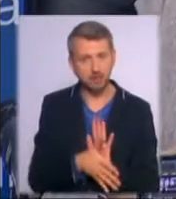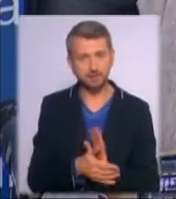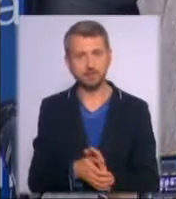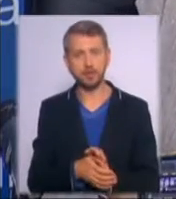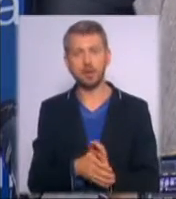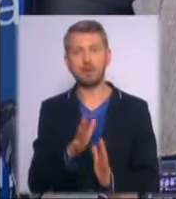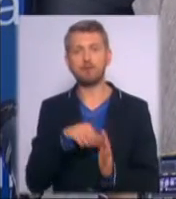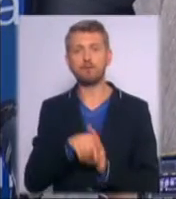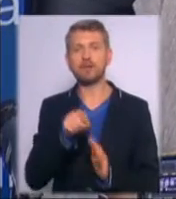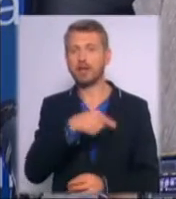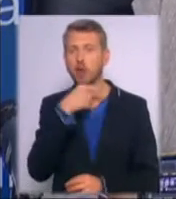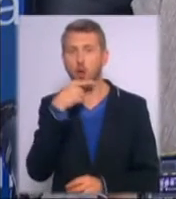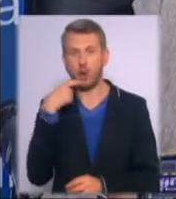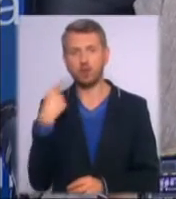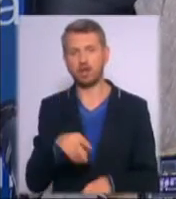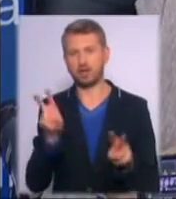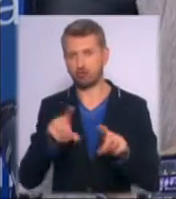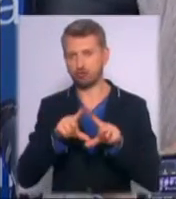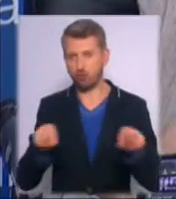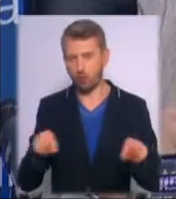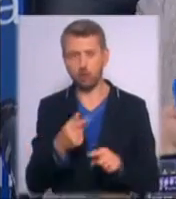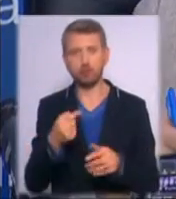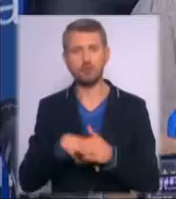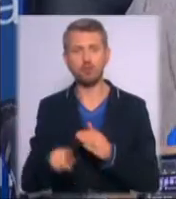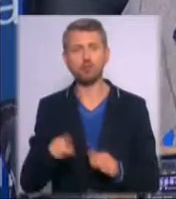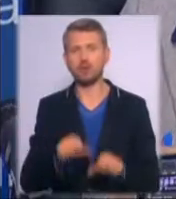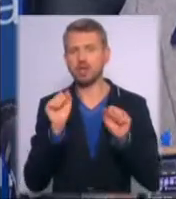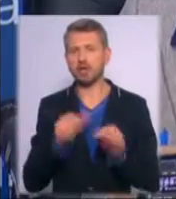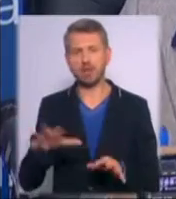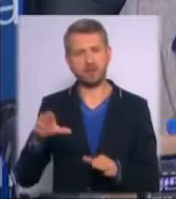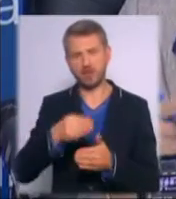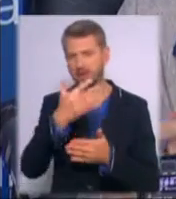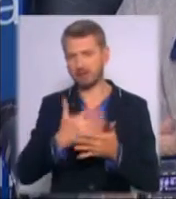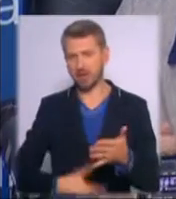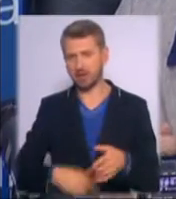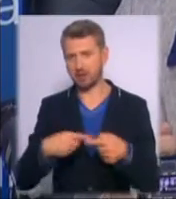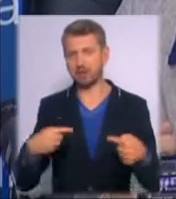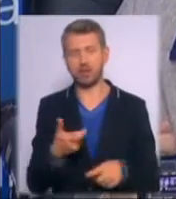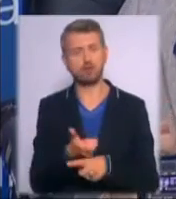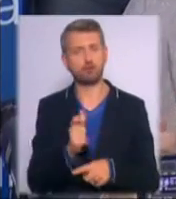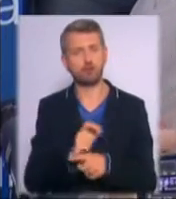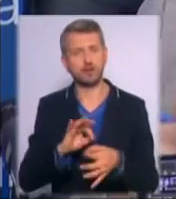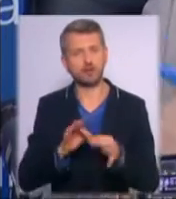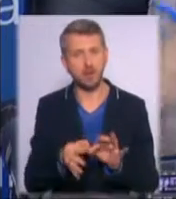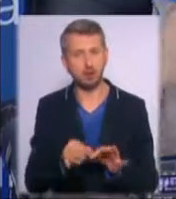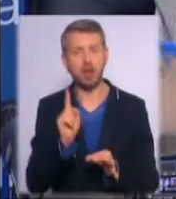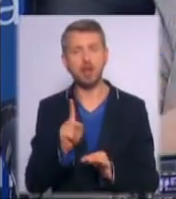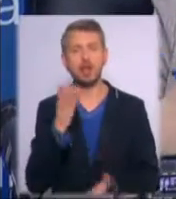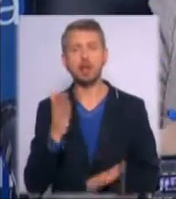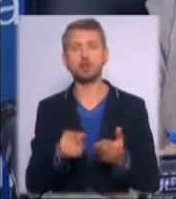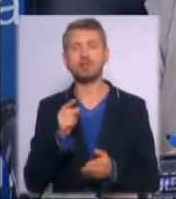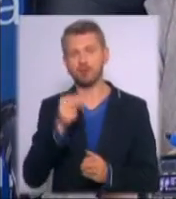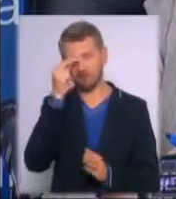цих російських школах, ну, тому що перескладати весь спектр предметів їм дуже складно. Але якщо вони